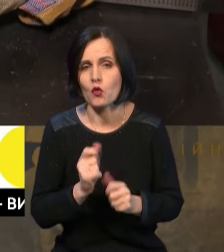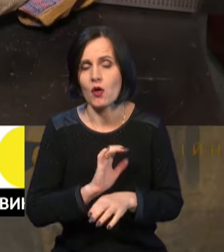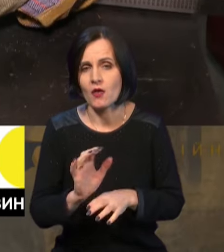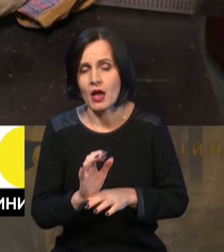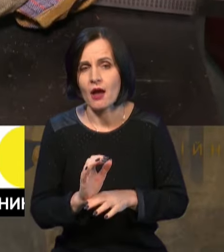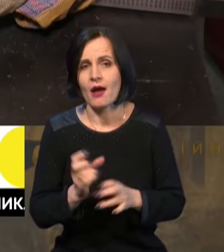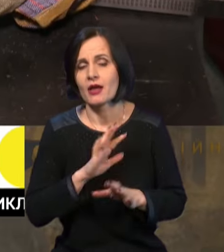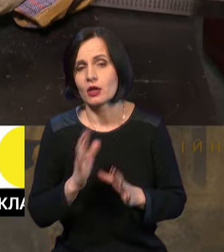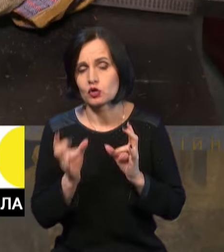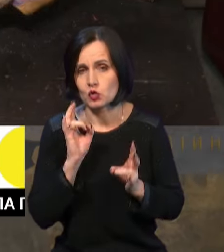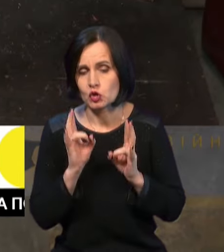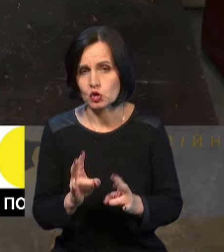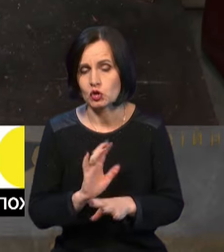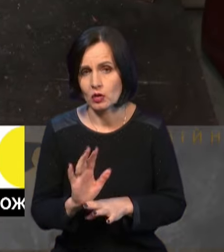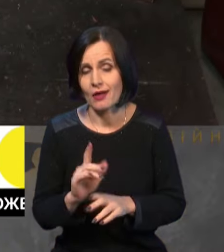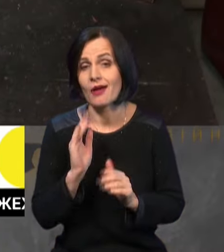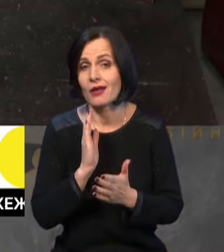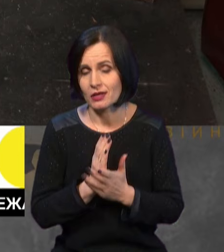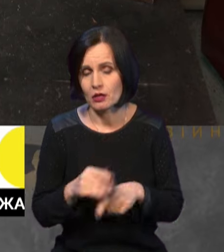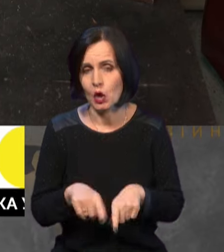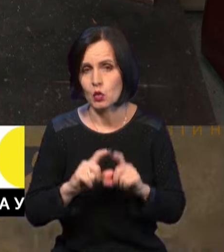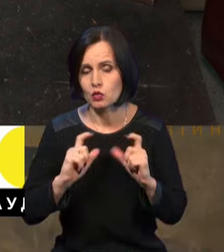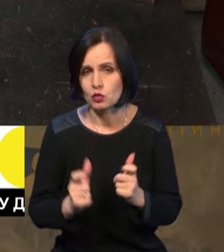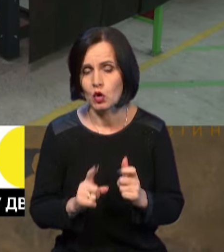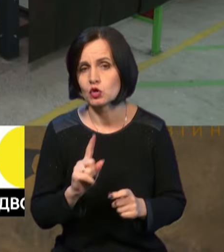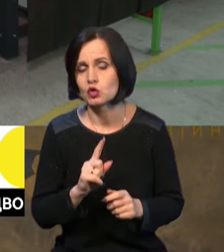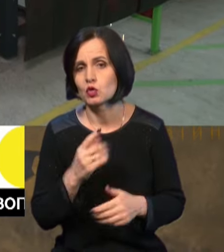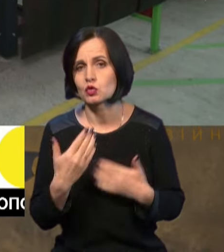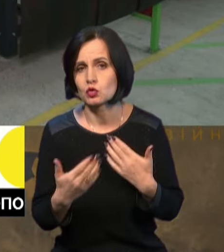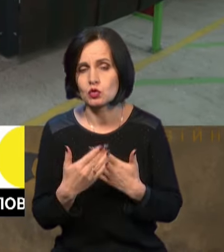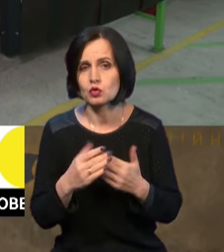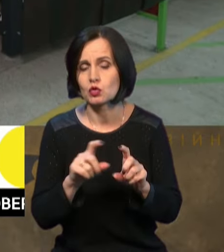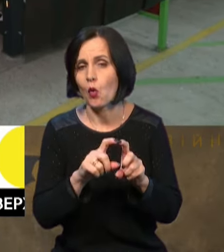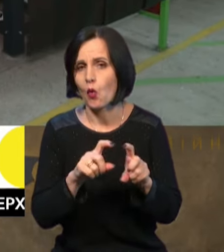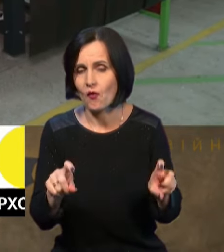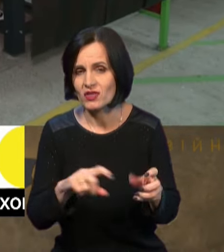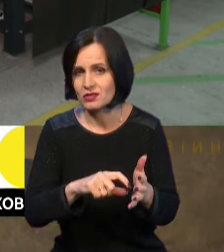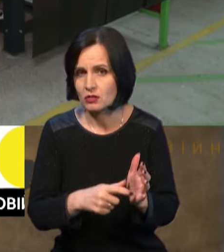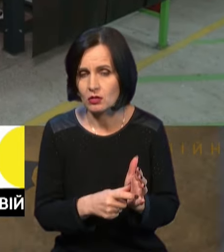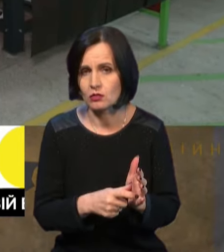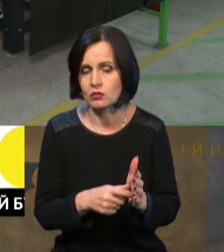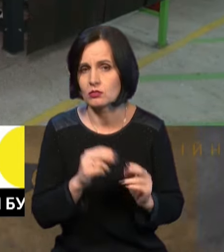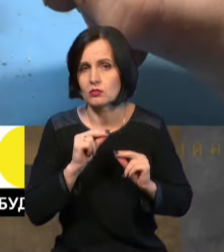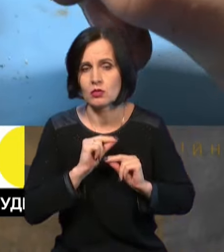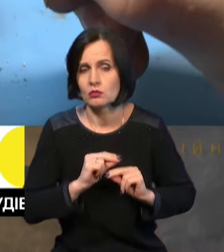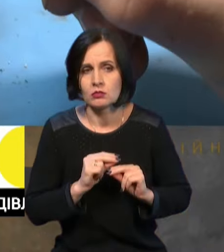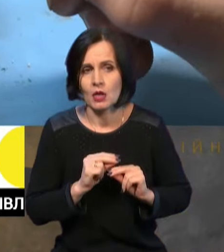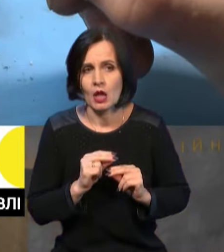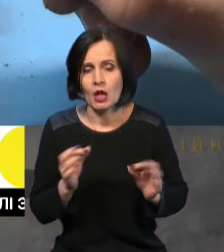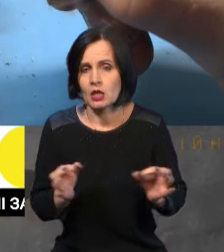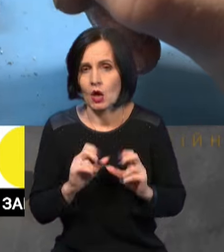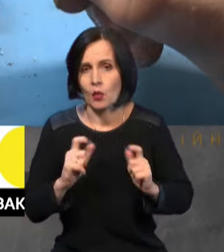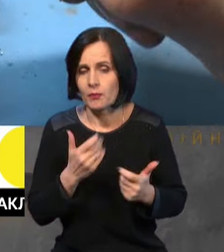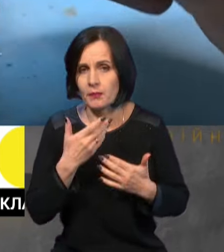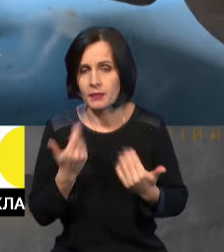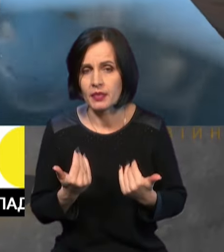виробництво, то там є теж певне обмеження. Що стосується офісних вакансій, то, в принципі, ніяких обмежень може і не бути. Знов-таки, варіанти,